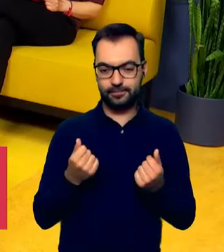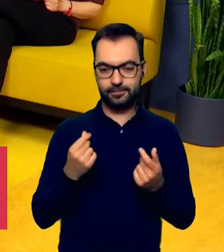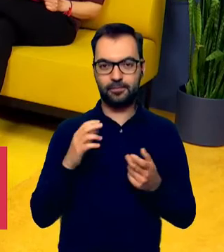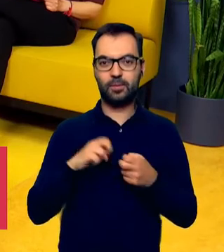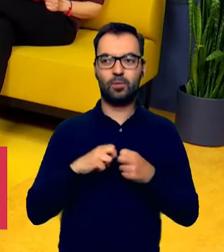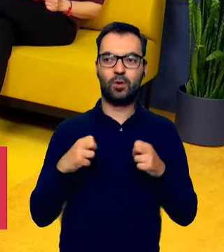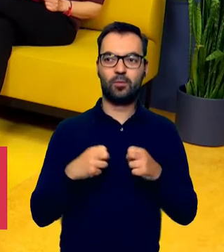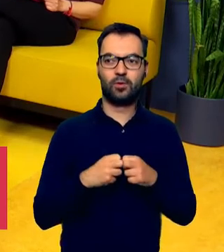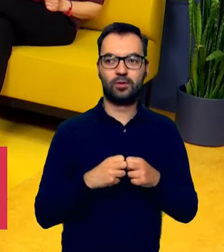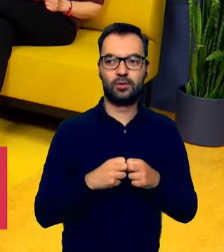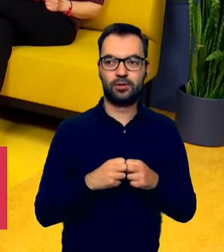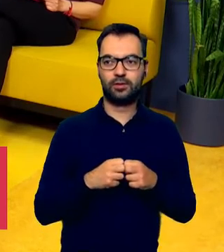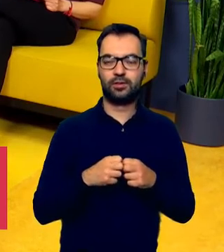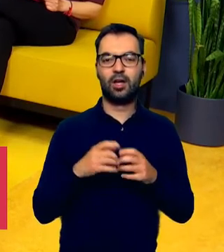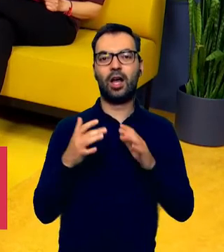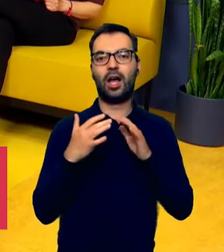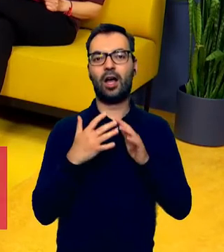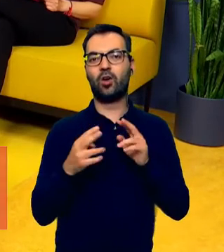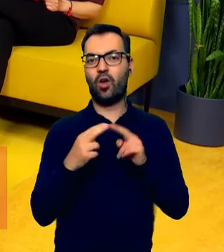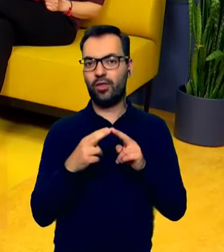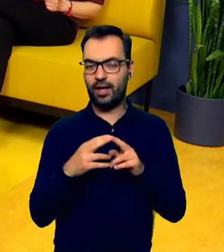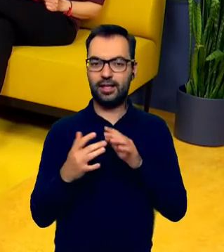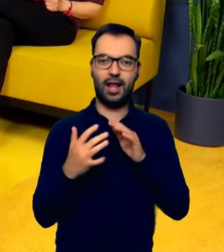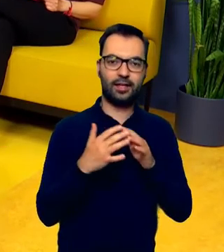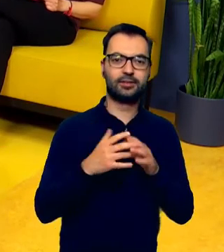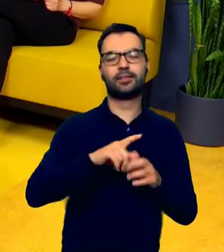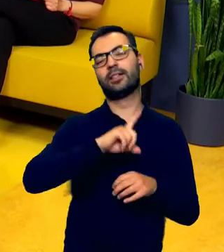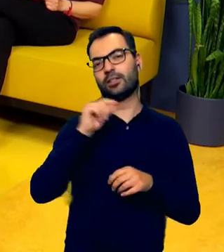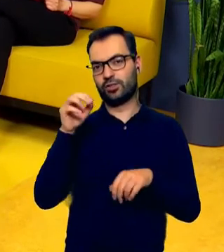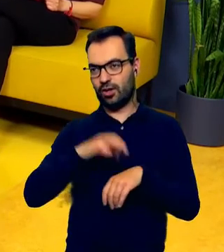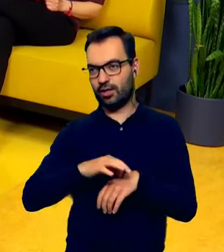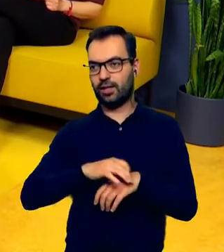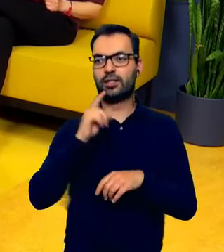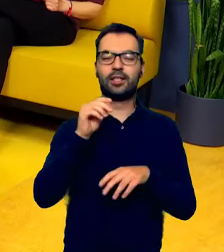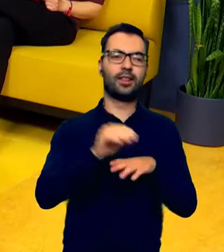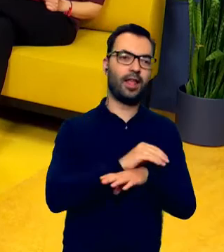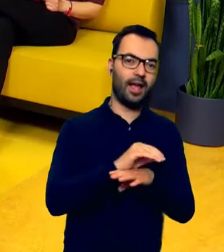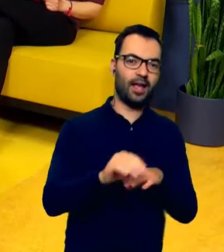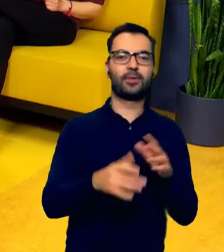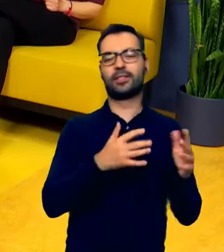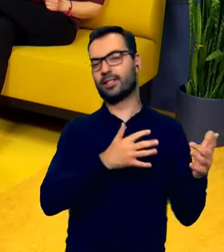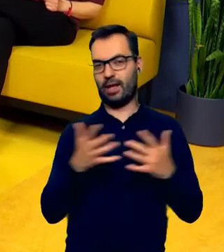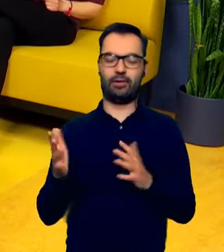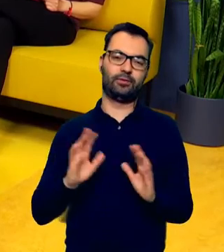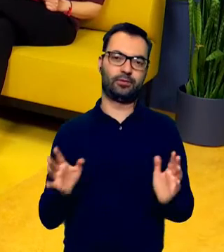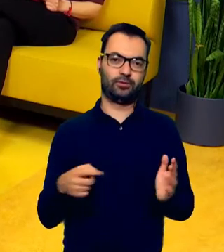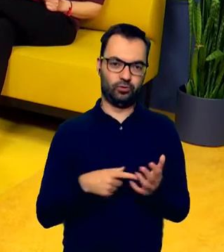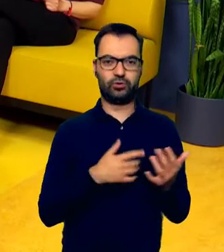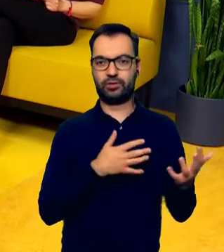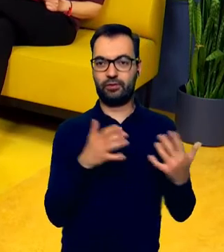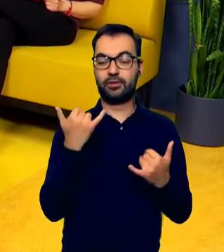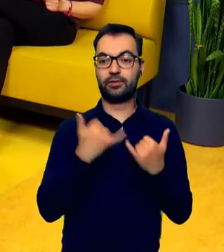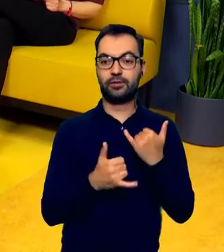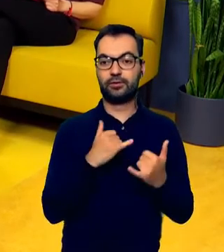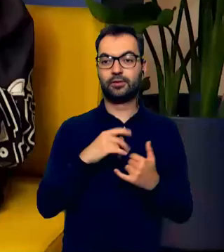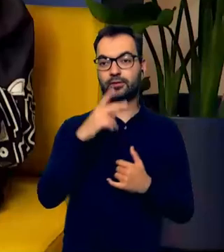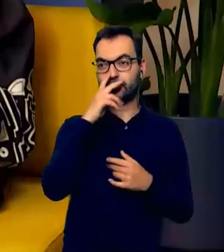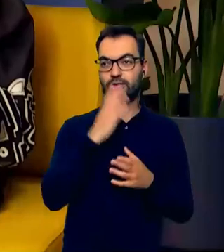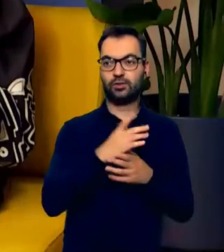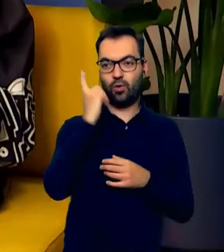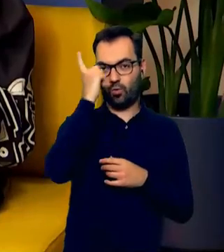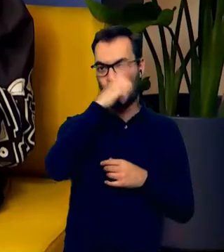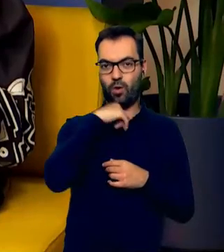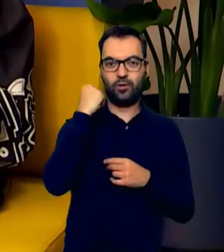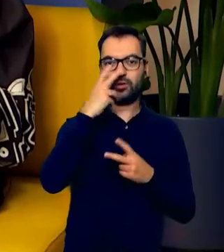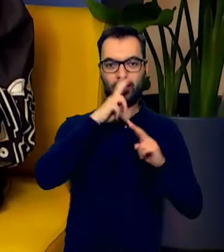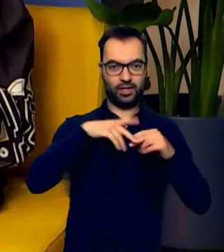masz problemy z relacjami, to nie wiem, pójdź do lekarza, pójdź na terapię, załatw to ze sobą. Tak. Jeżeli widzisz tylko głowę, to